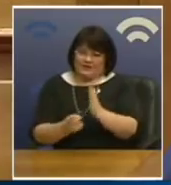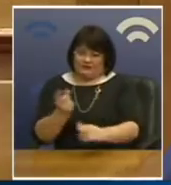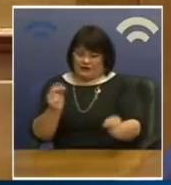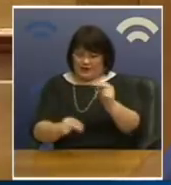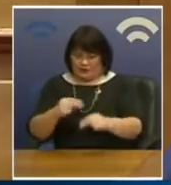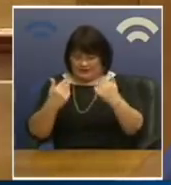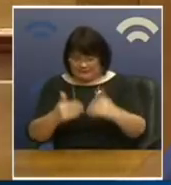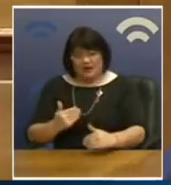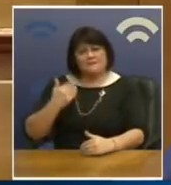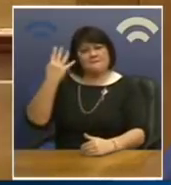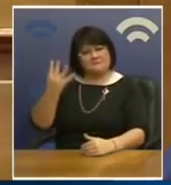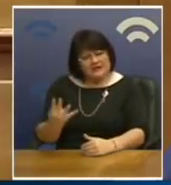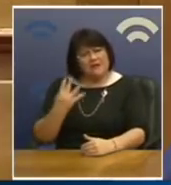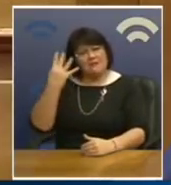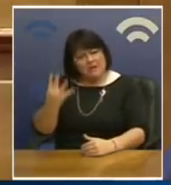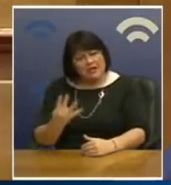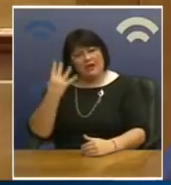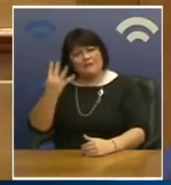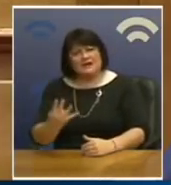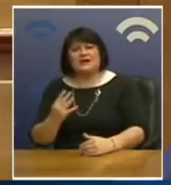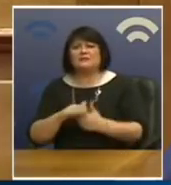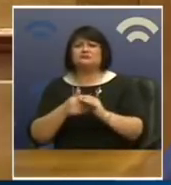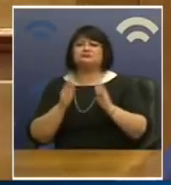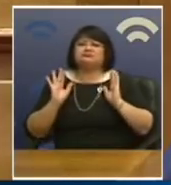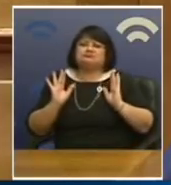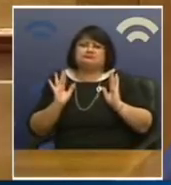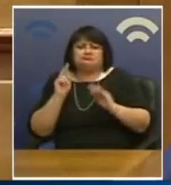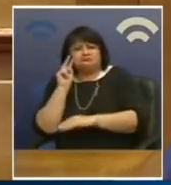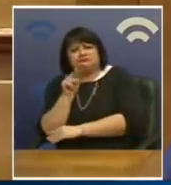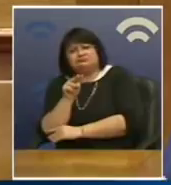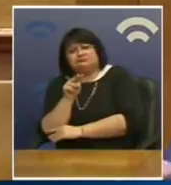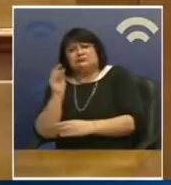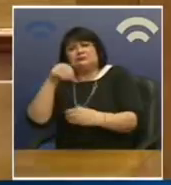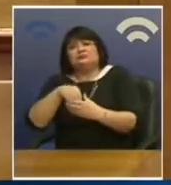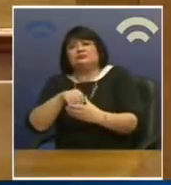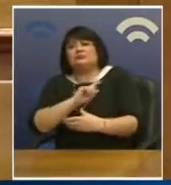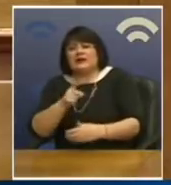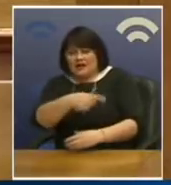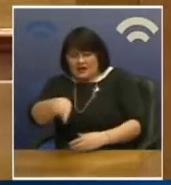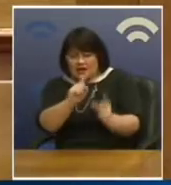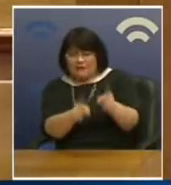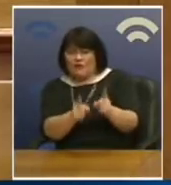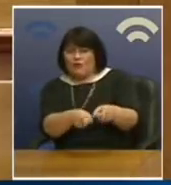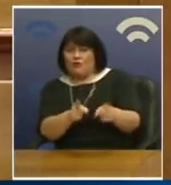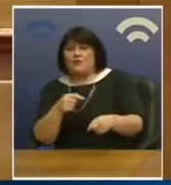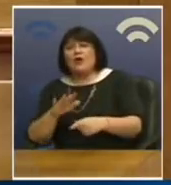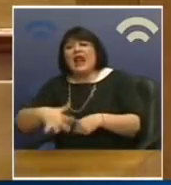μετά να παρακολουθεί αμέτωχος να αποφασίζουν άλλοι για λογαριασμό του.